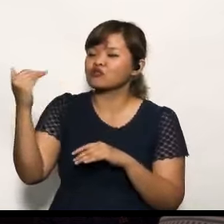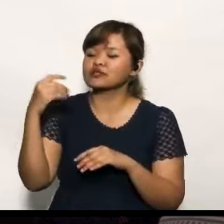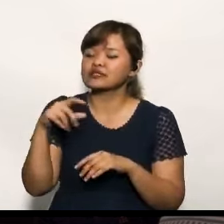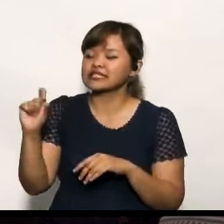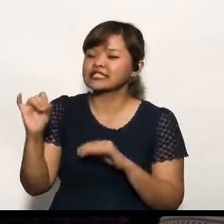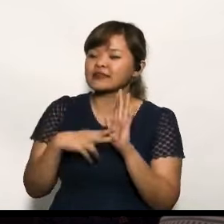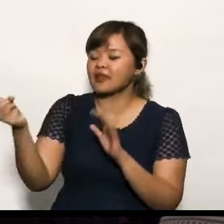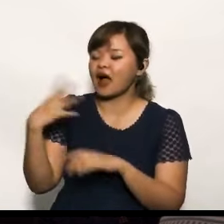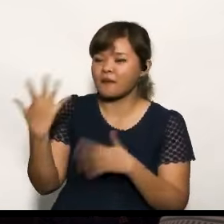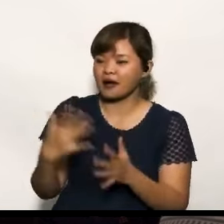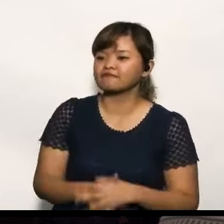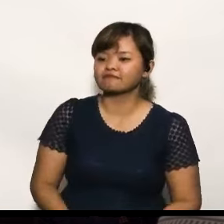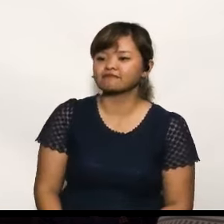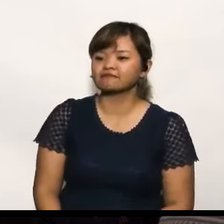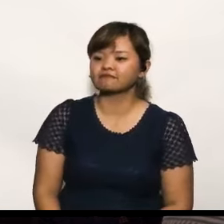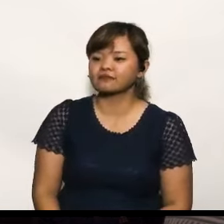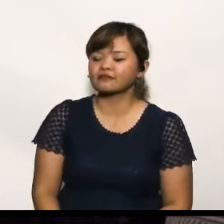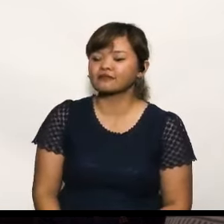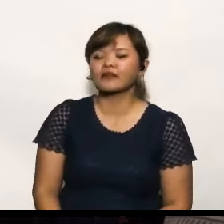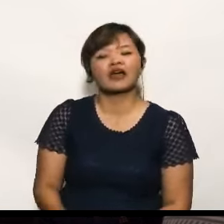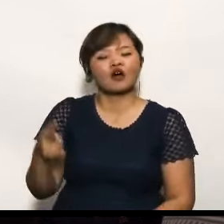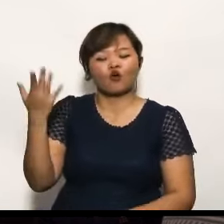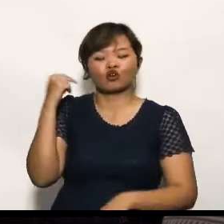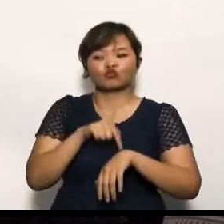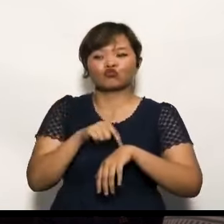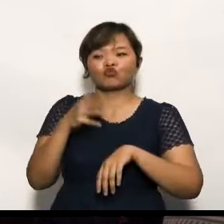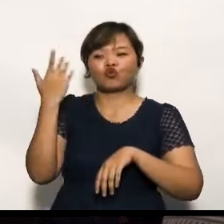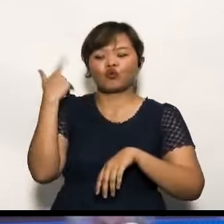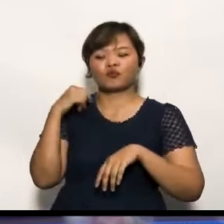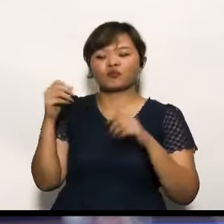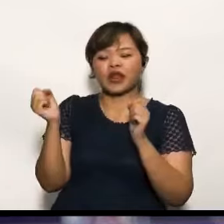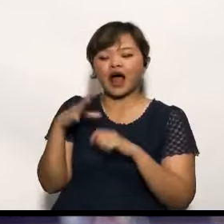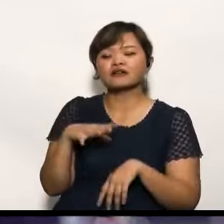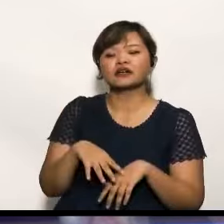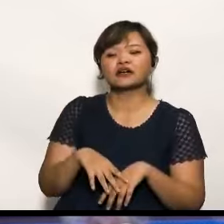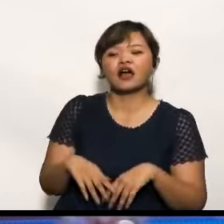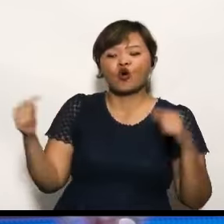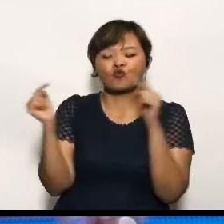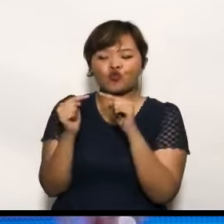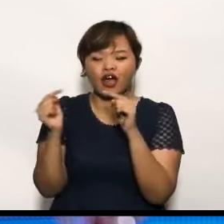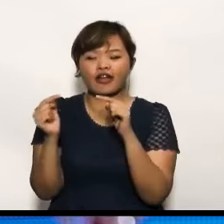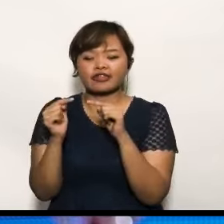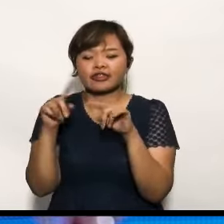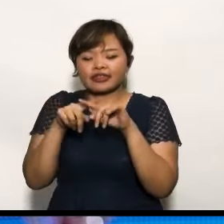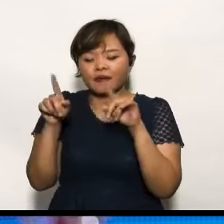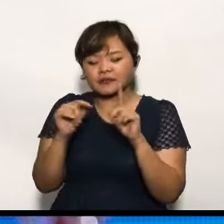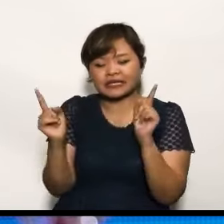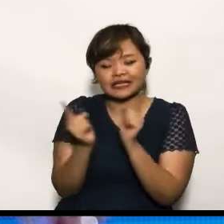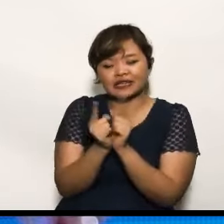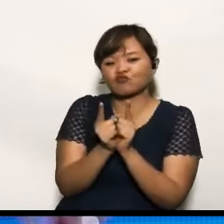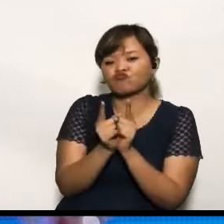You know, that's what he said. Tepatnya begini dia ngomongnya. Hubungan, relationship without string